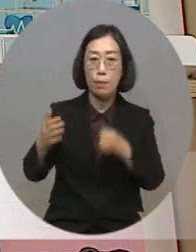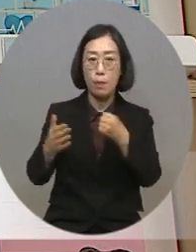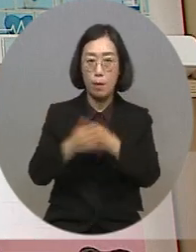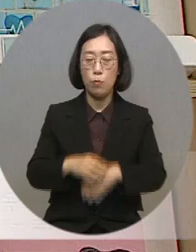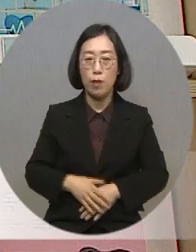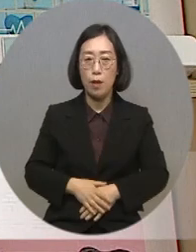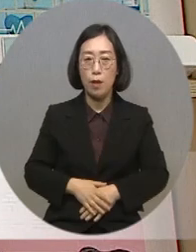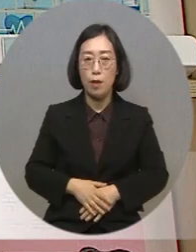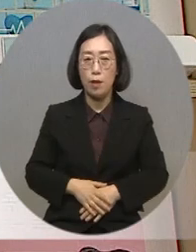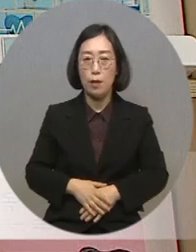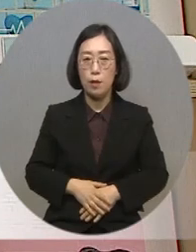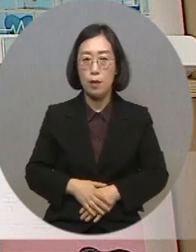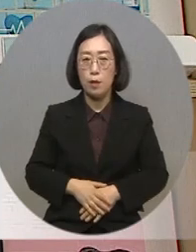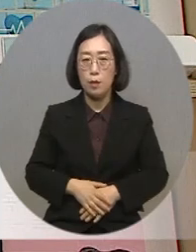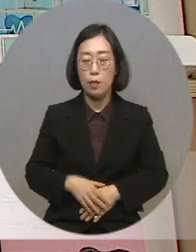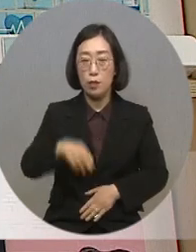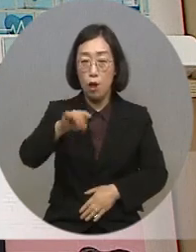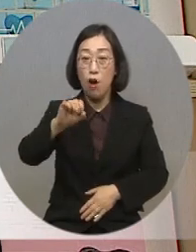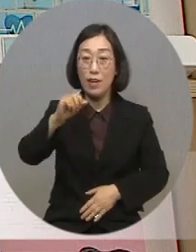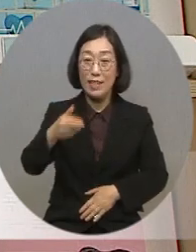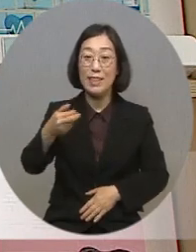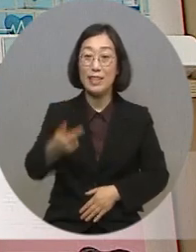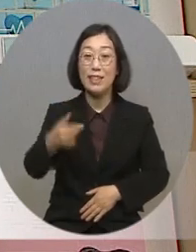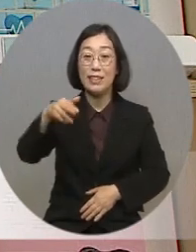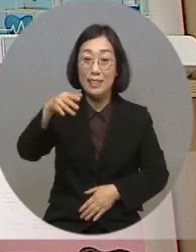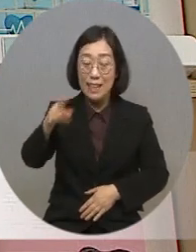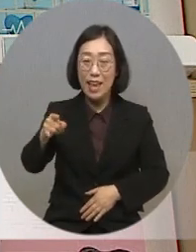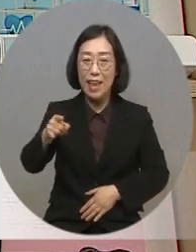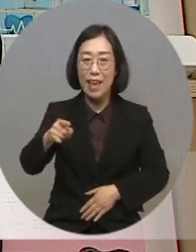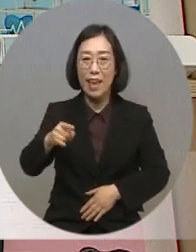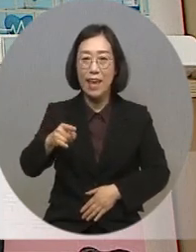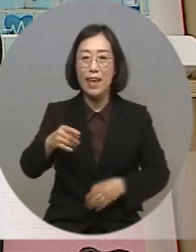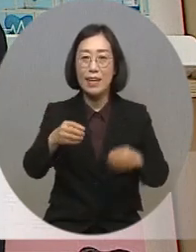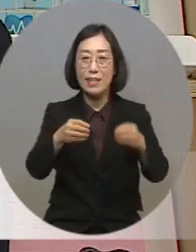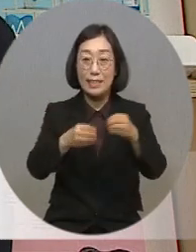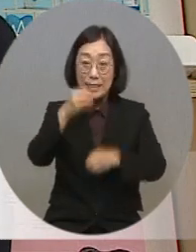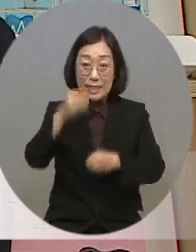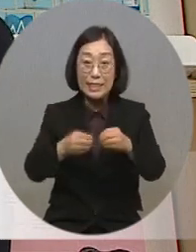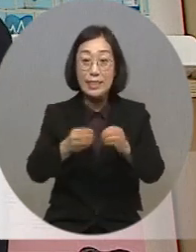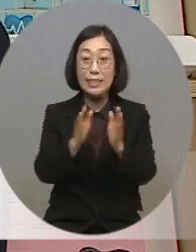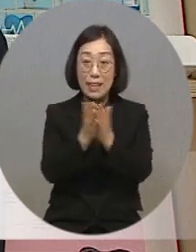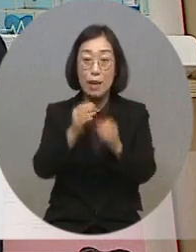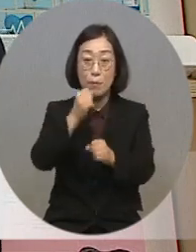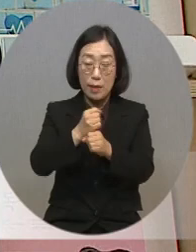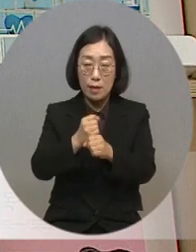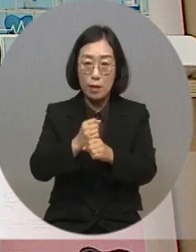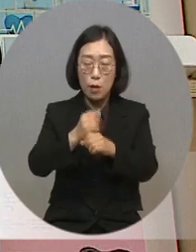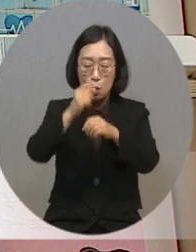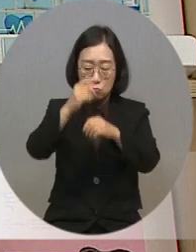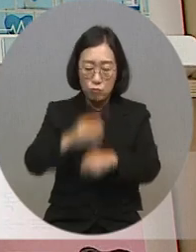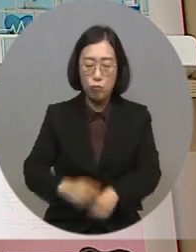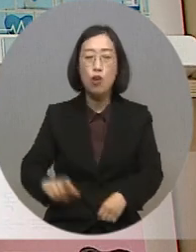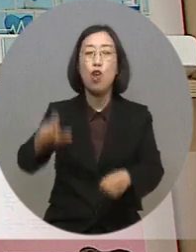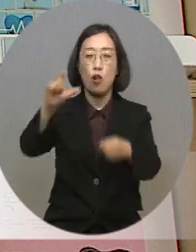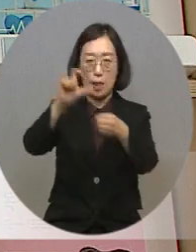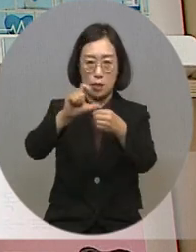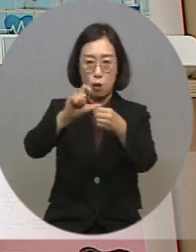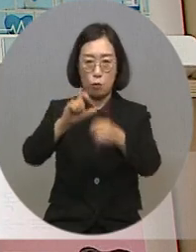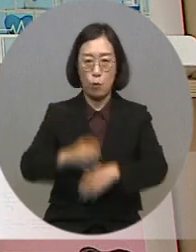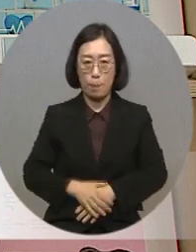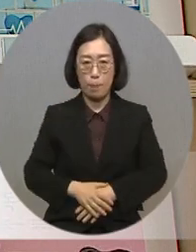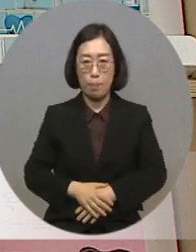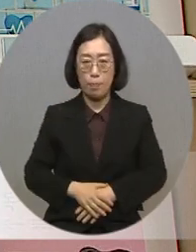첫 시집을 성인제 시인 내주기 시작했어. 지금 15권 시집과